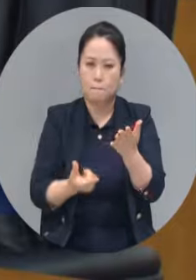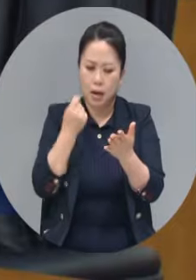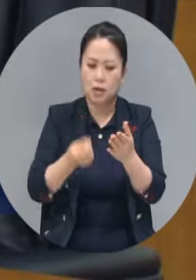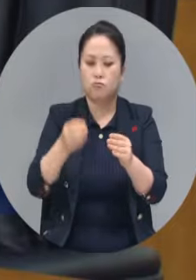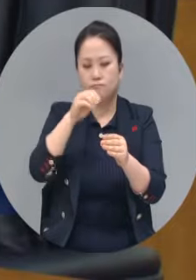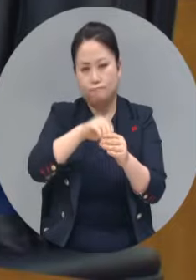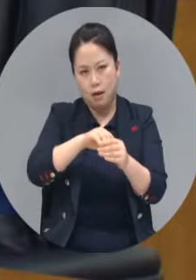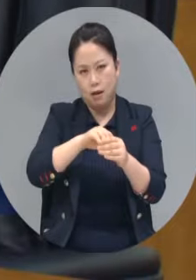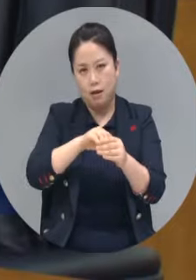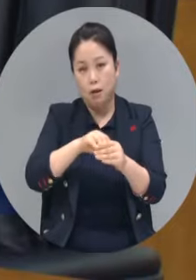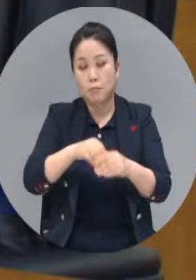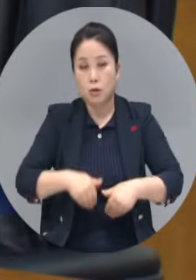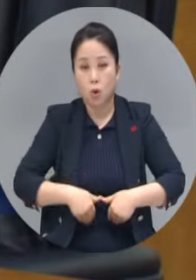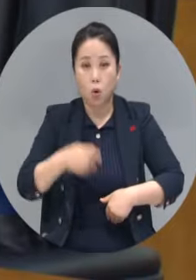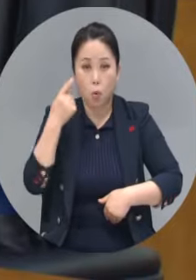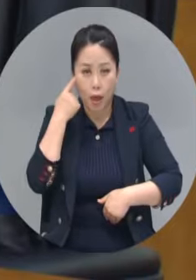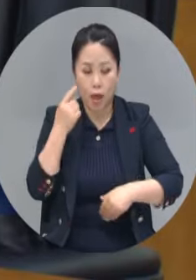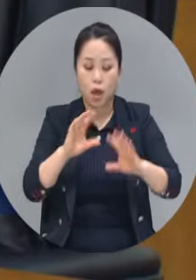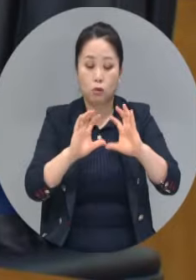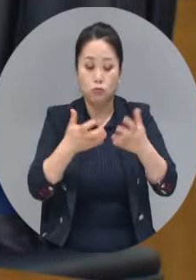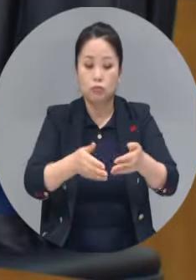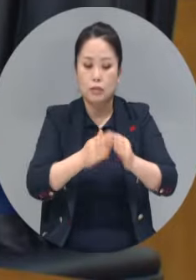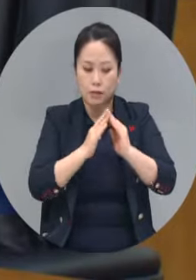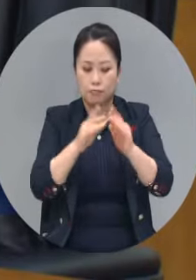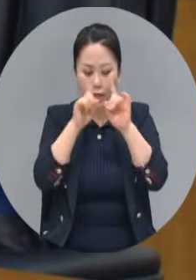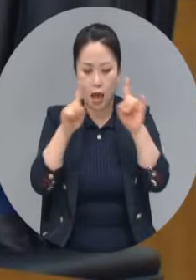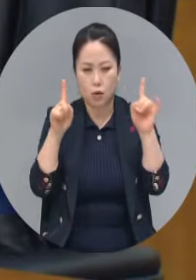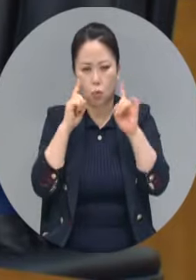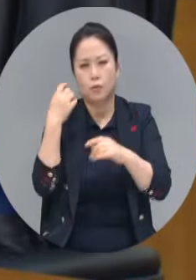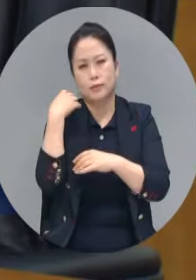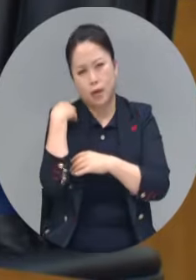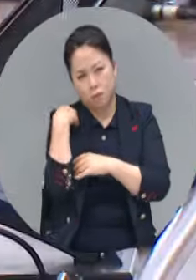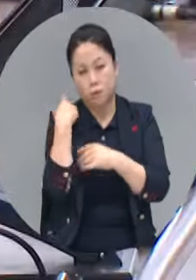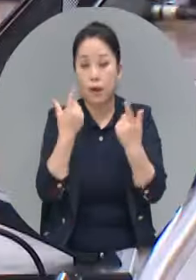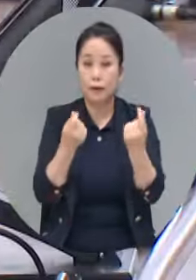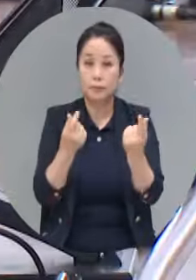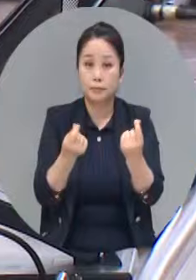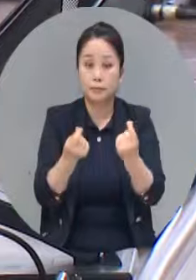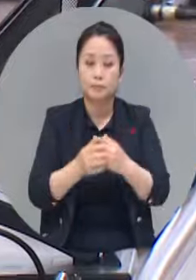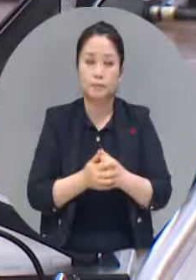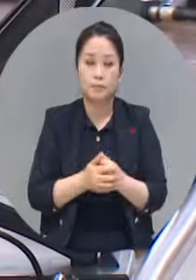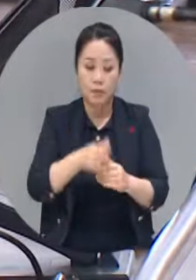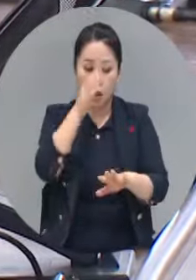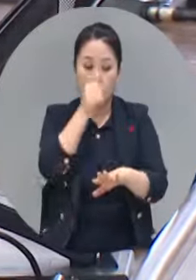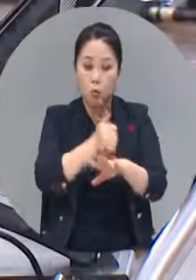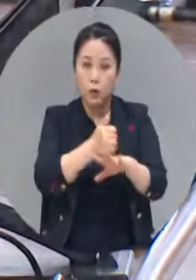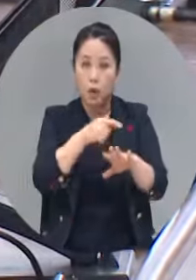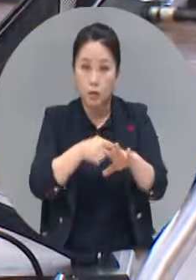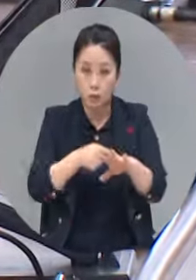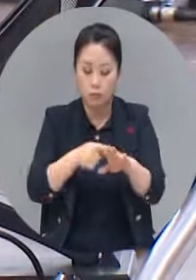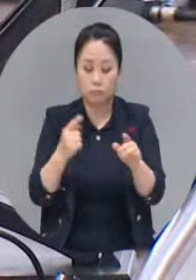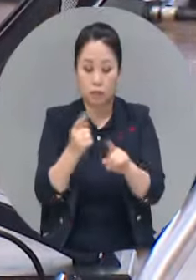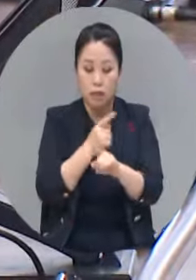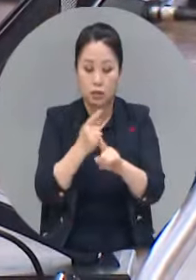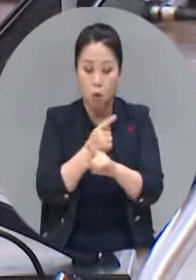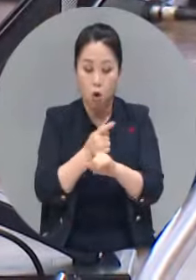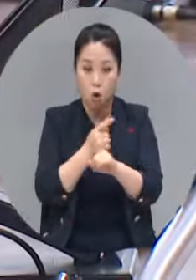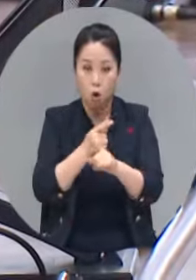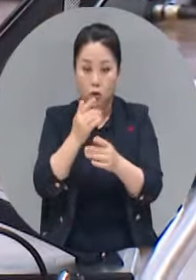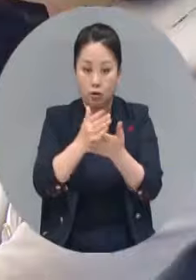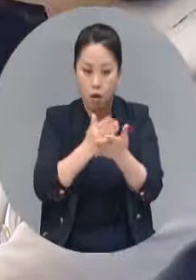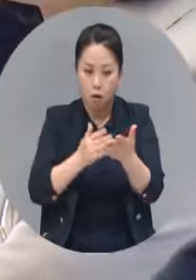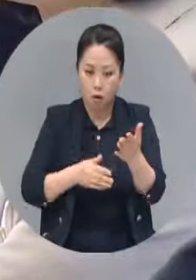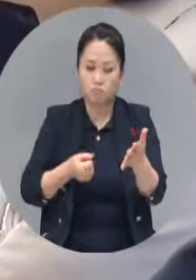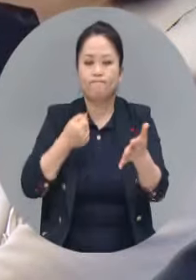것은 국립대학의 책무이자 의무 이행 사항입니다. 결과는 개정안 의결.